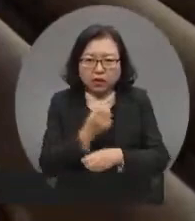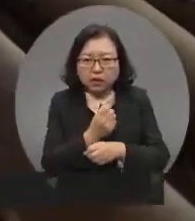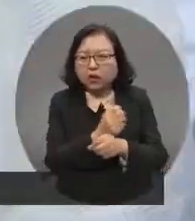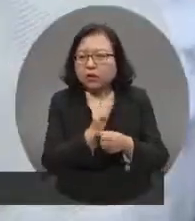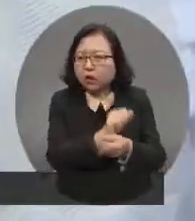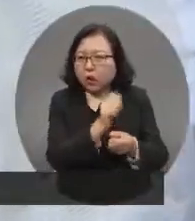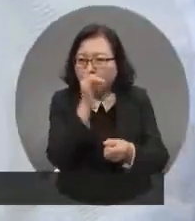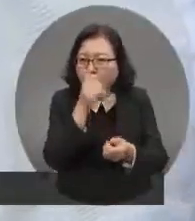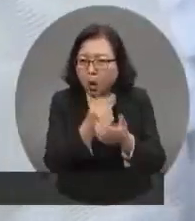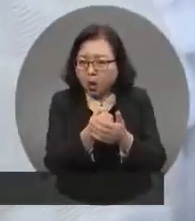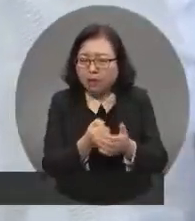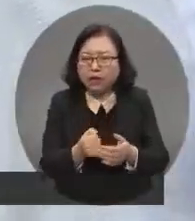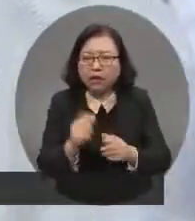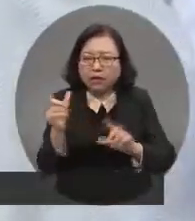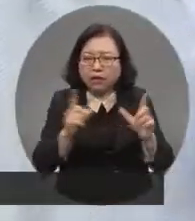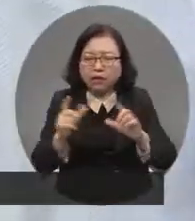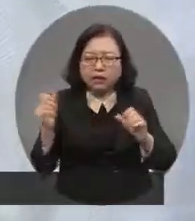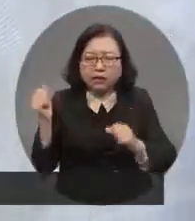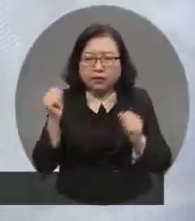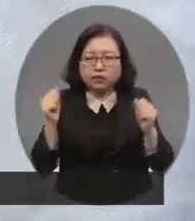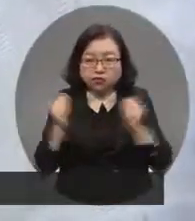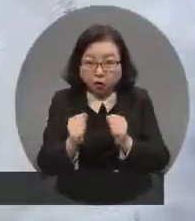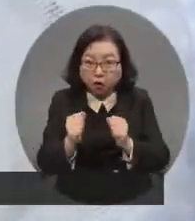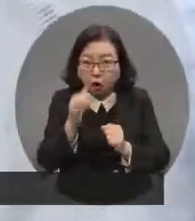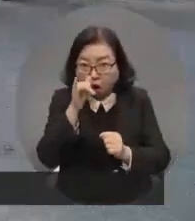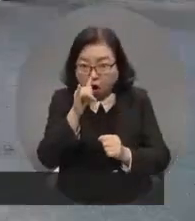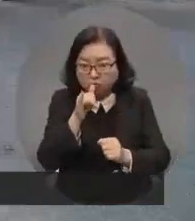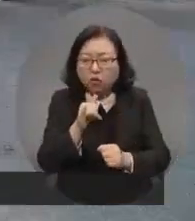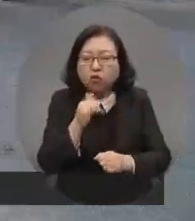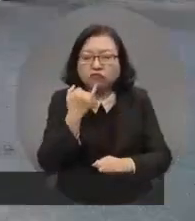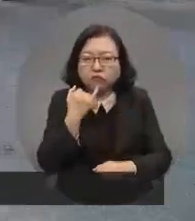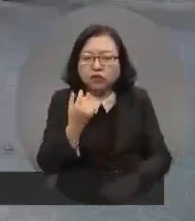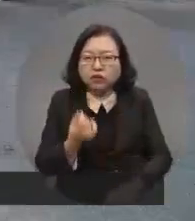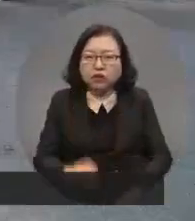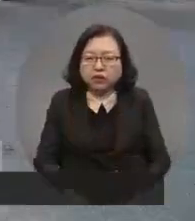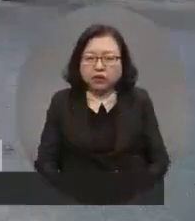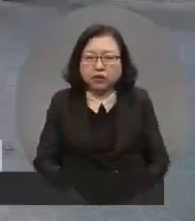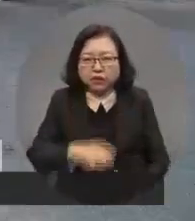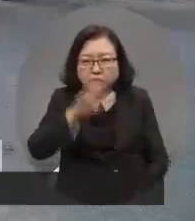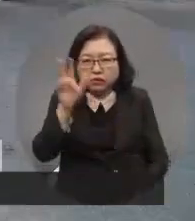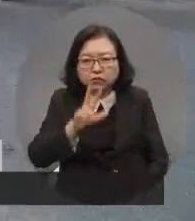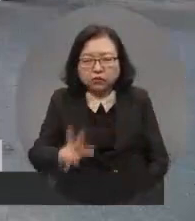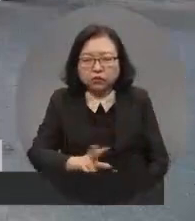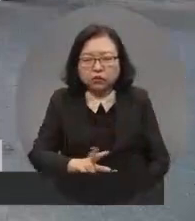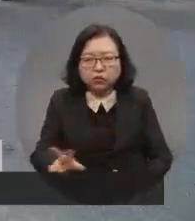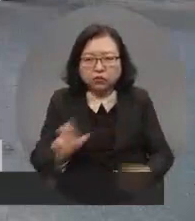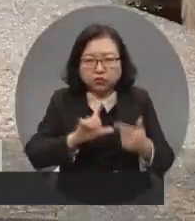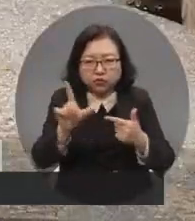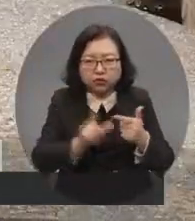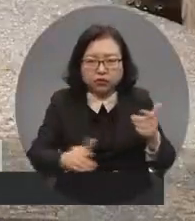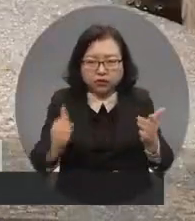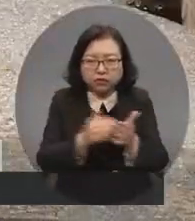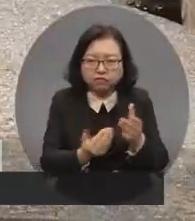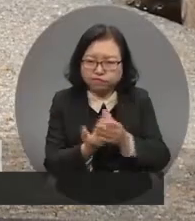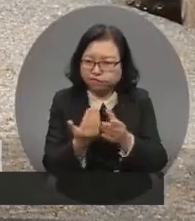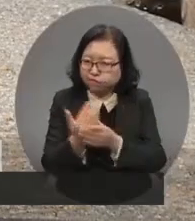추워진 날씨가 도움이 될 것으로 보고 있습니다. 또 전국적으로 6일까지 발생한 81건